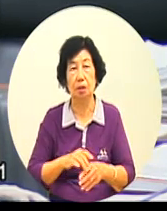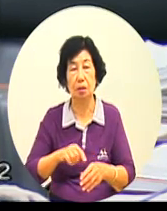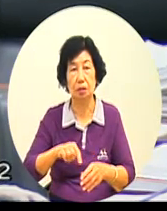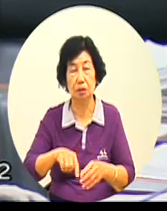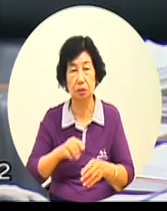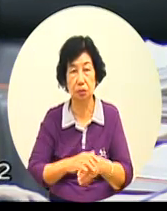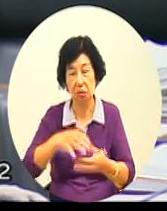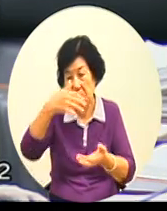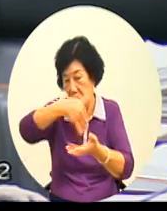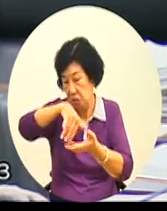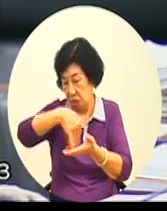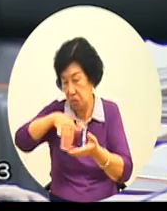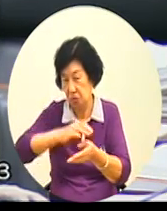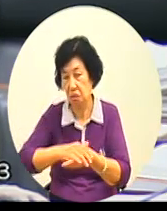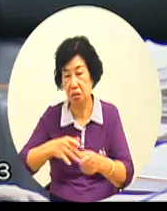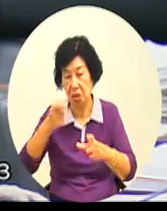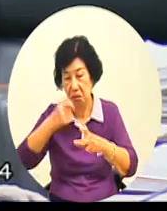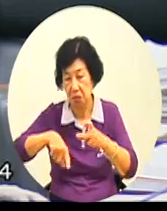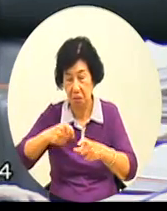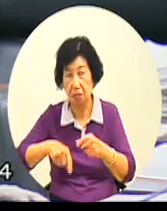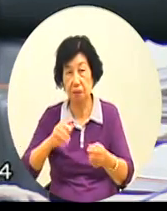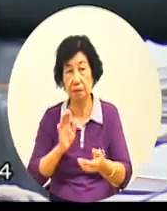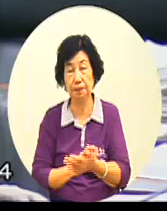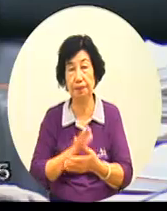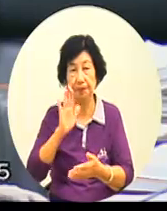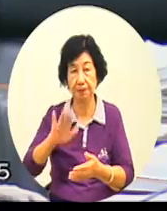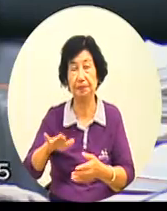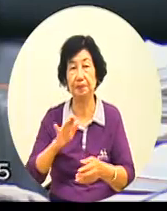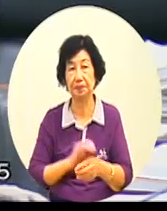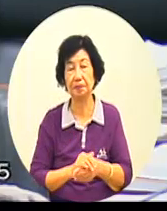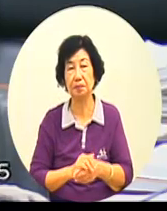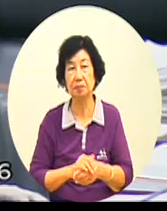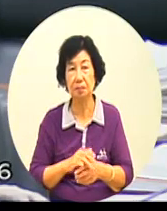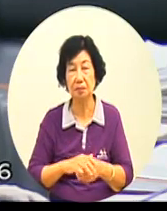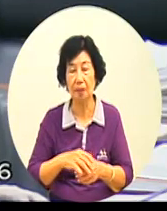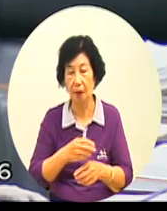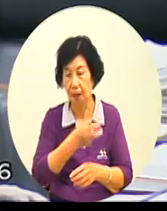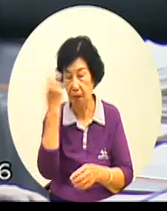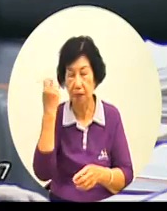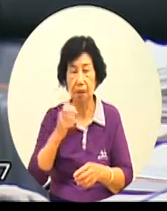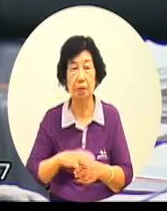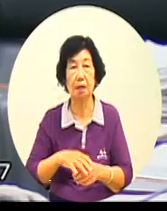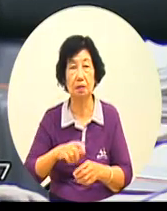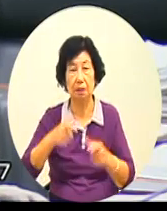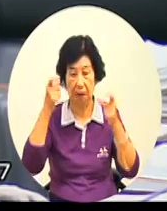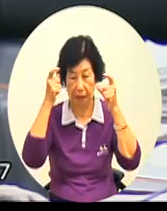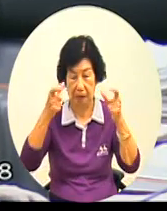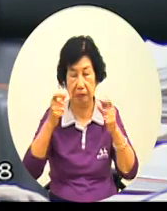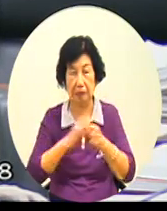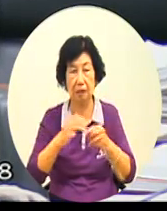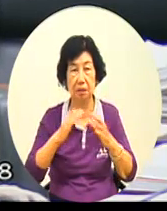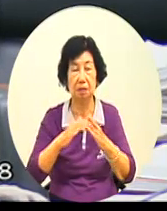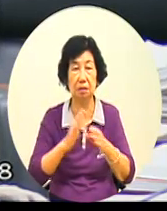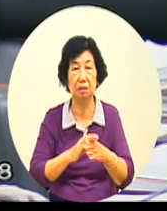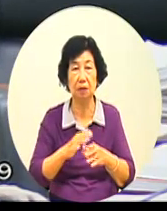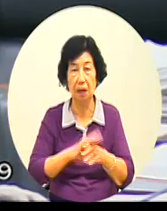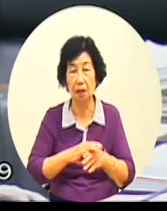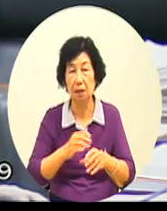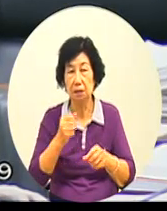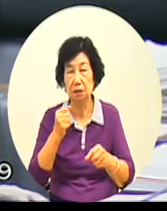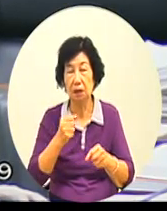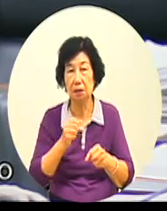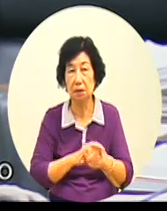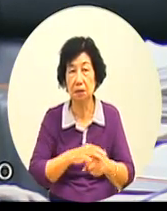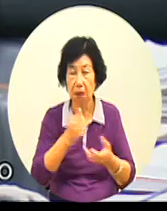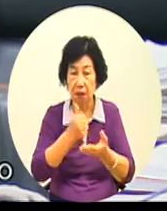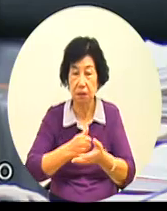方式，其实企业主到后来会觉得在高雄市不好生存，那就搬家吧，到别的县市